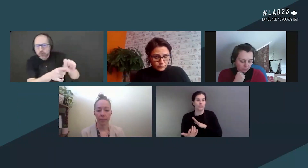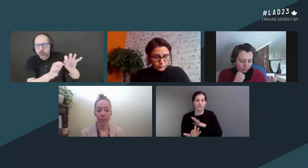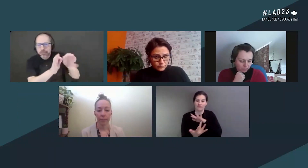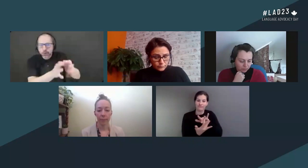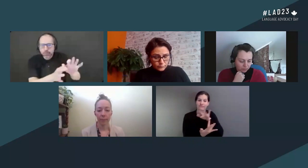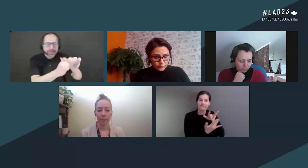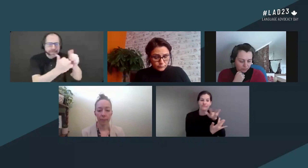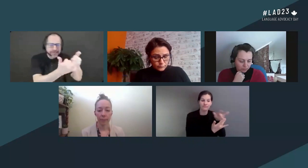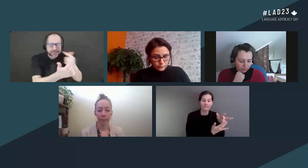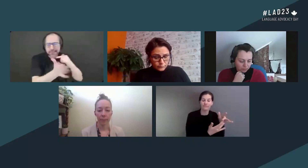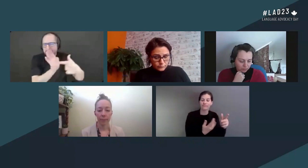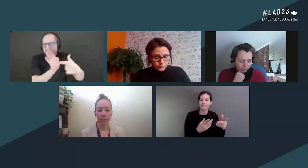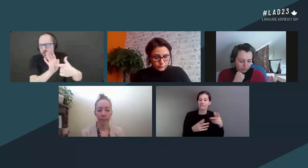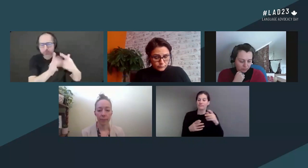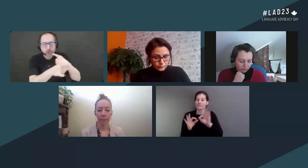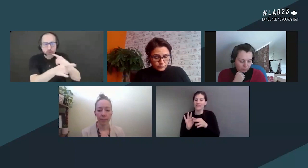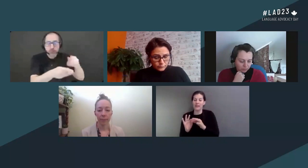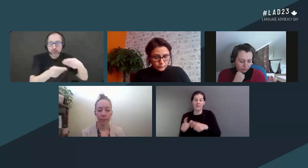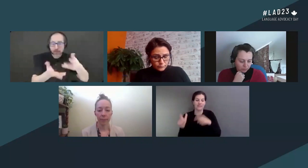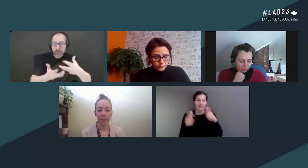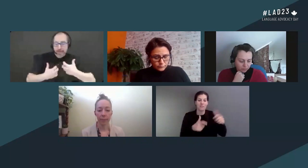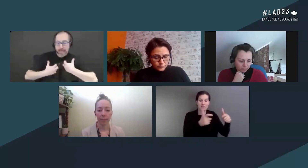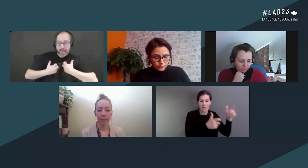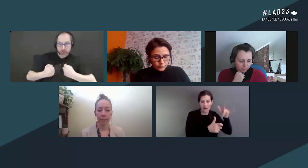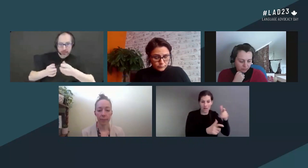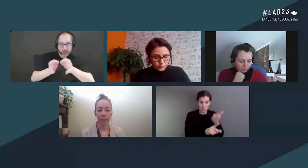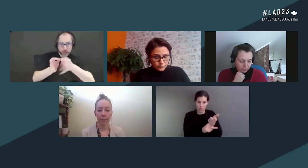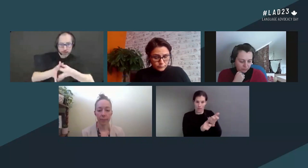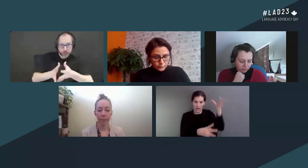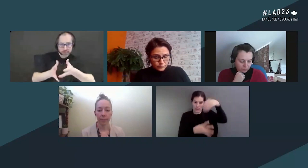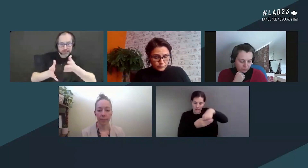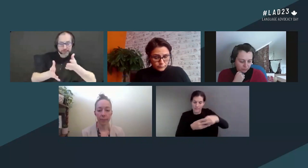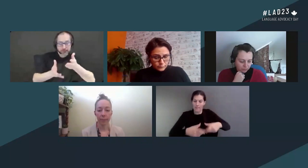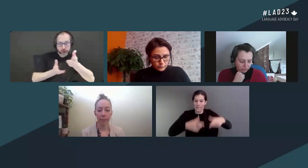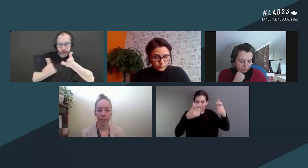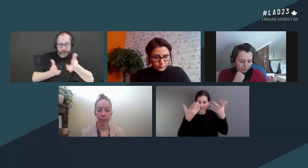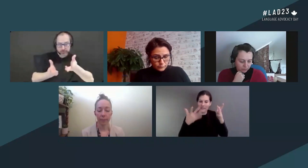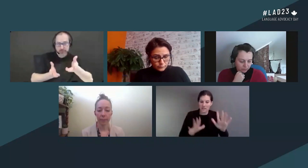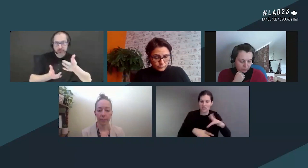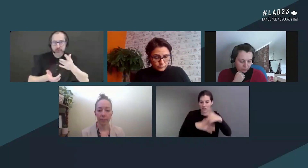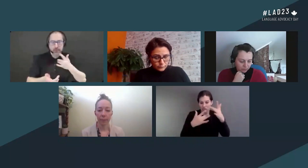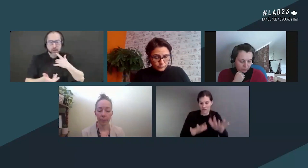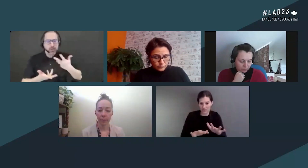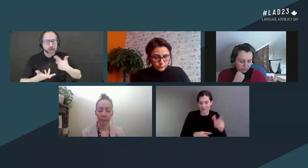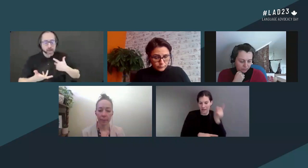Nouvelle-Écosse, nous voulons que les agences d'établissement ne veulent pas,